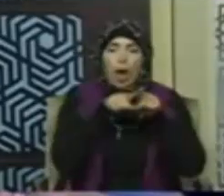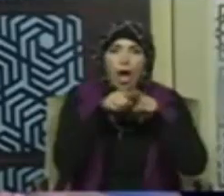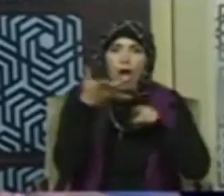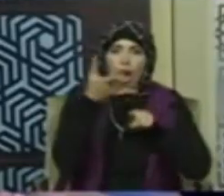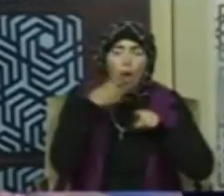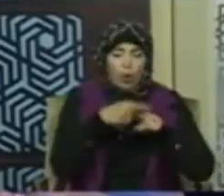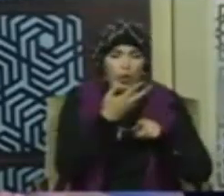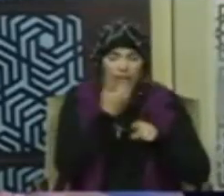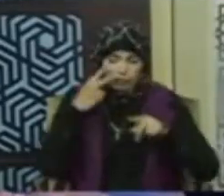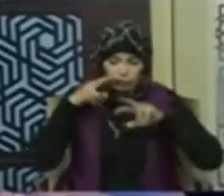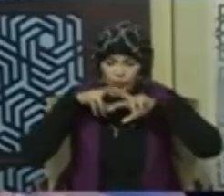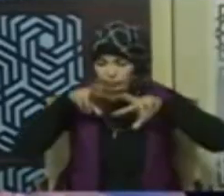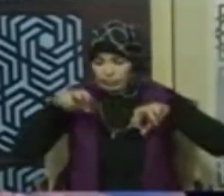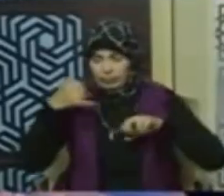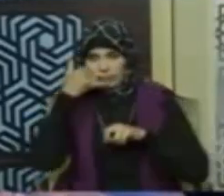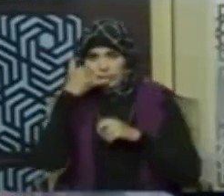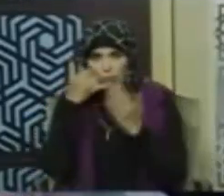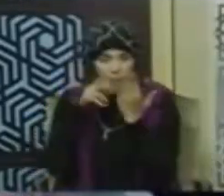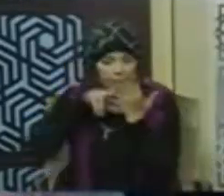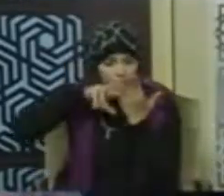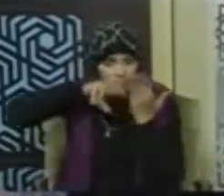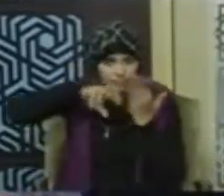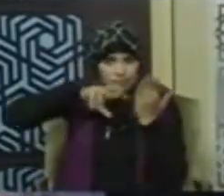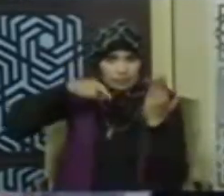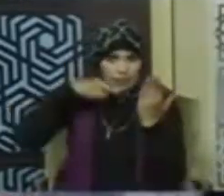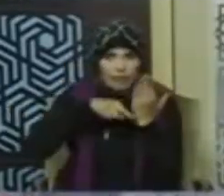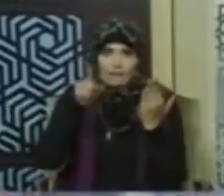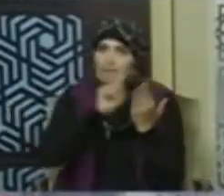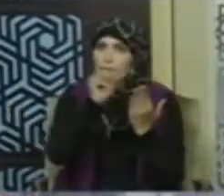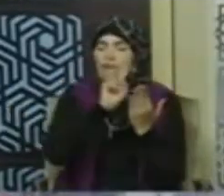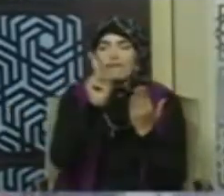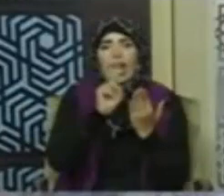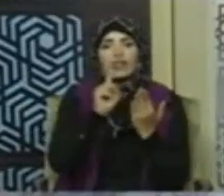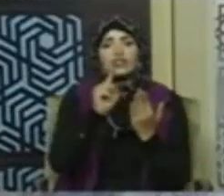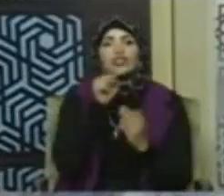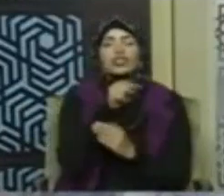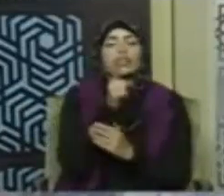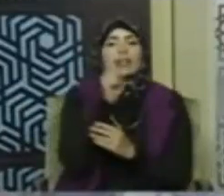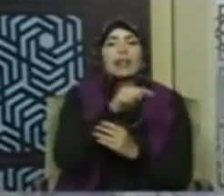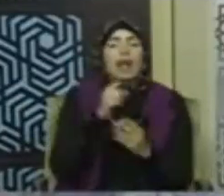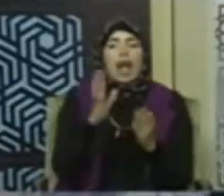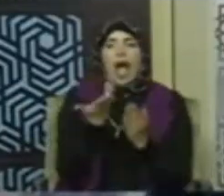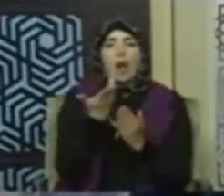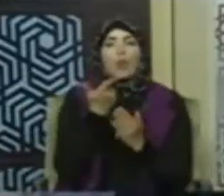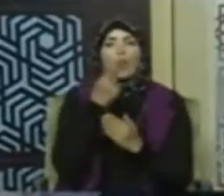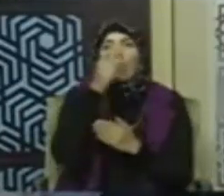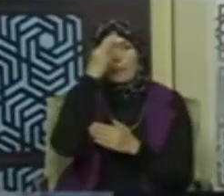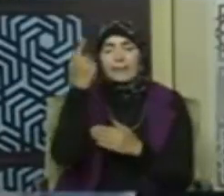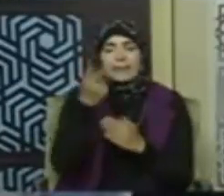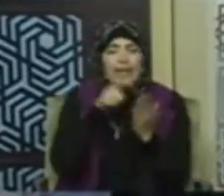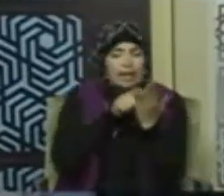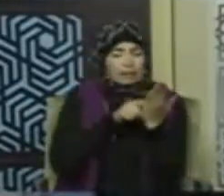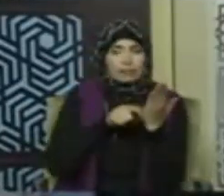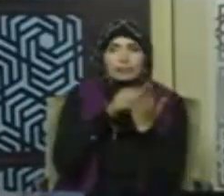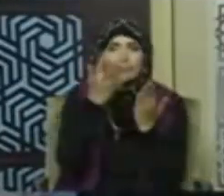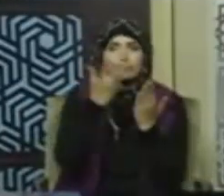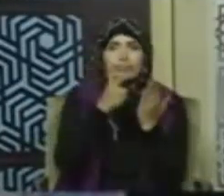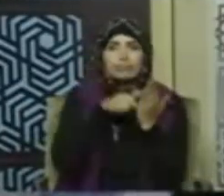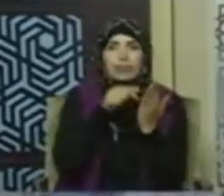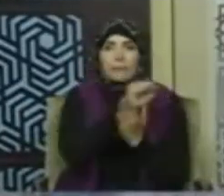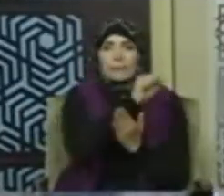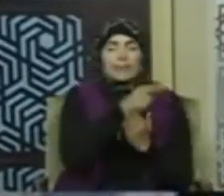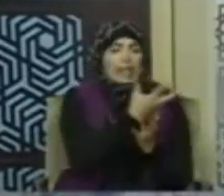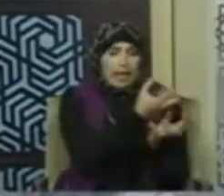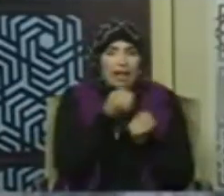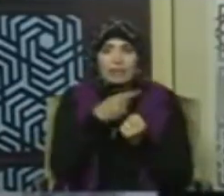أو أن تستخدم هاتفه بدون إذنه، ولا أن تستخدم حاسبه أو حاسوبه بدون